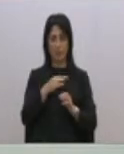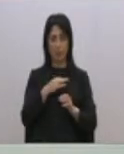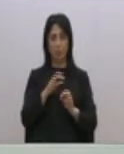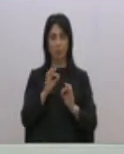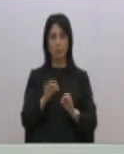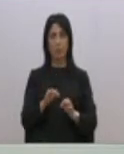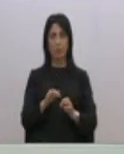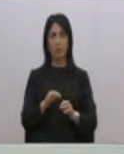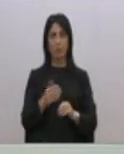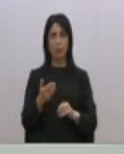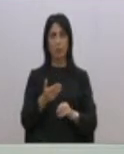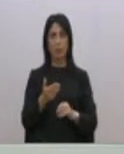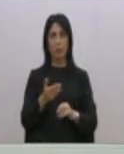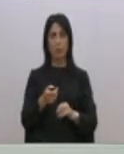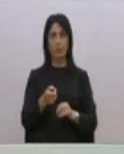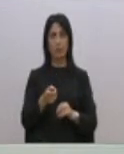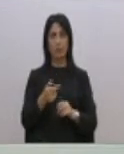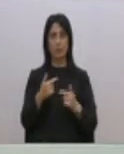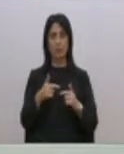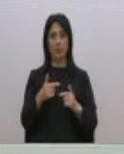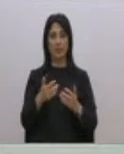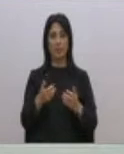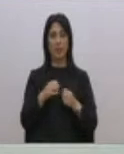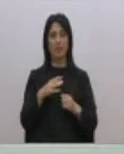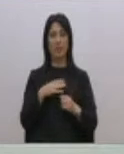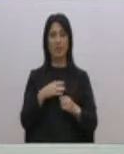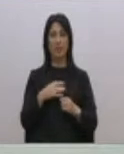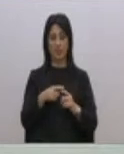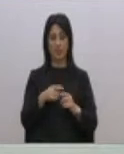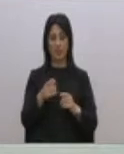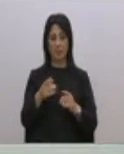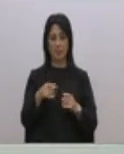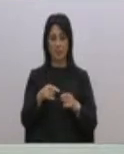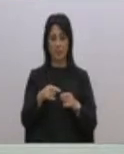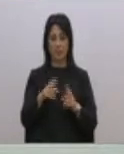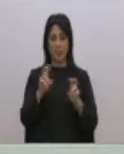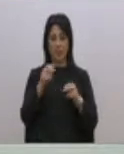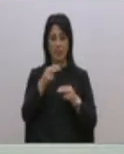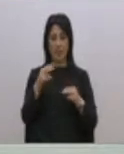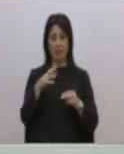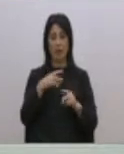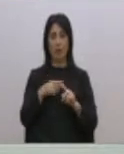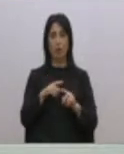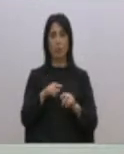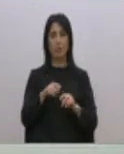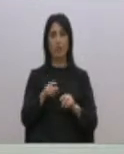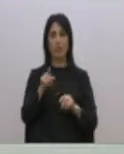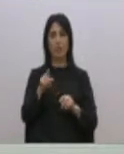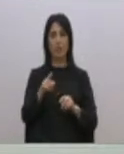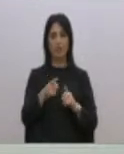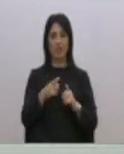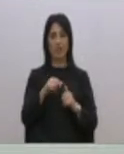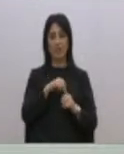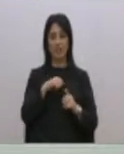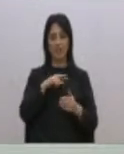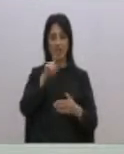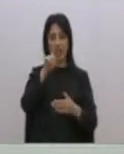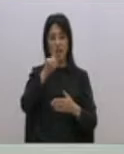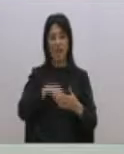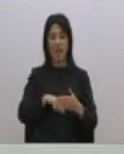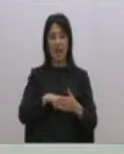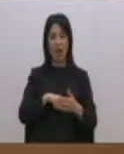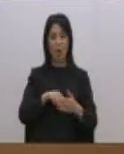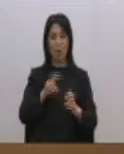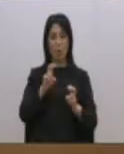უშორად, რომელიც პრაქტიკულად მიღებული მქონდა ცხელხაზ დარიგით. ანუ თემა იყო ასეთი, რომ თქვენ თვით რელიგიური